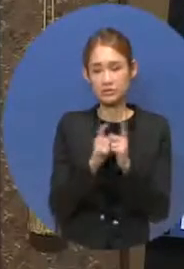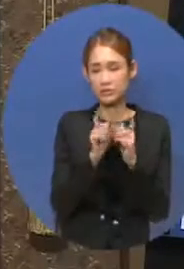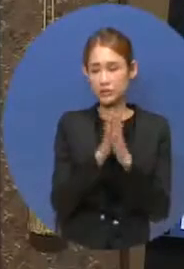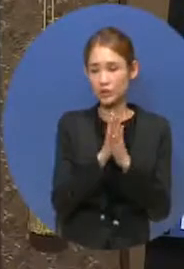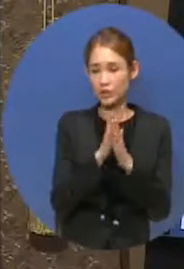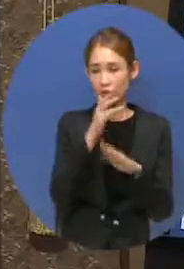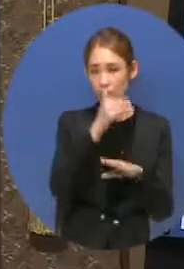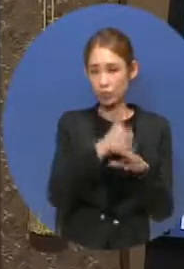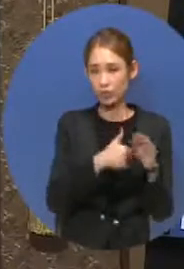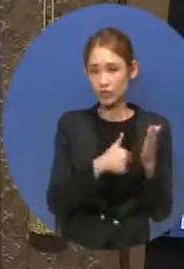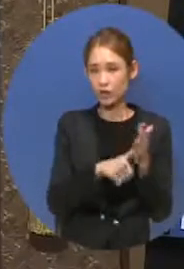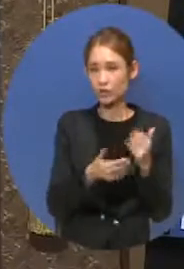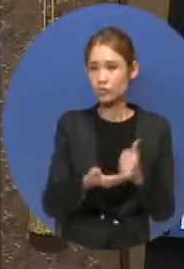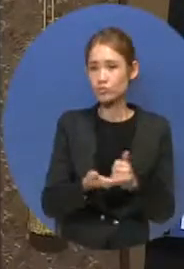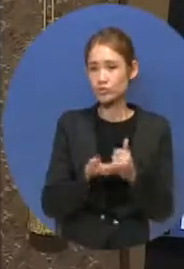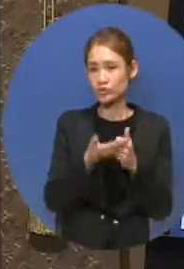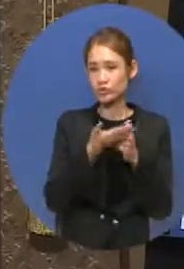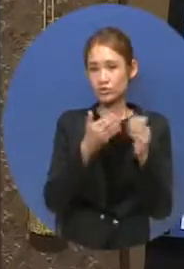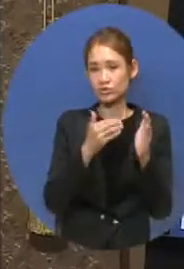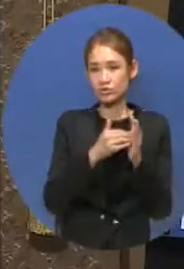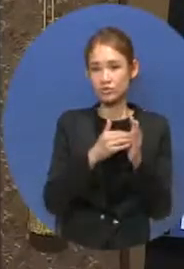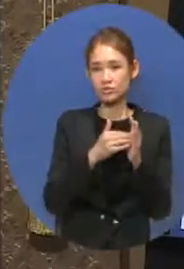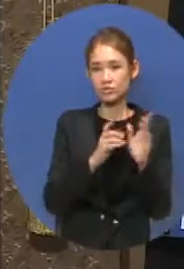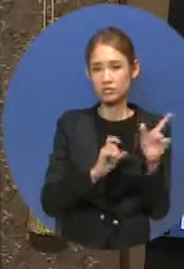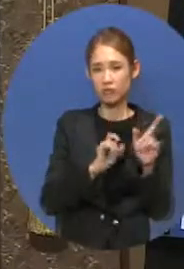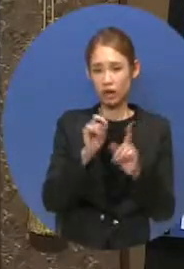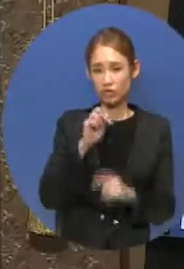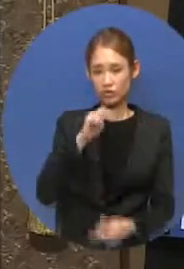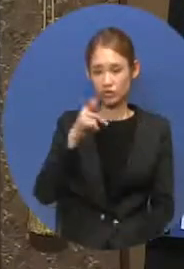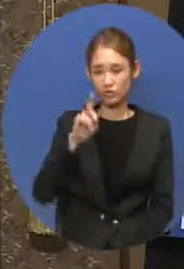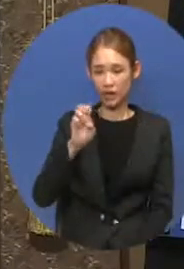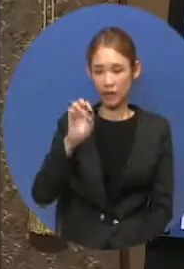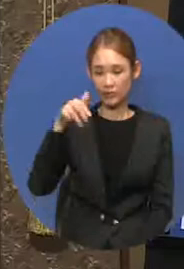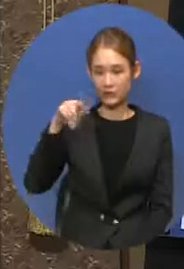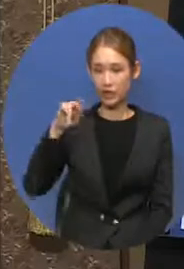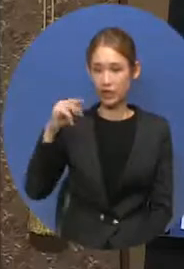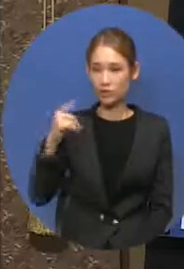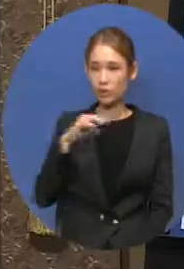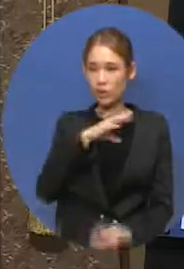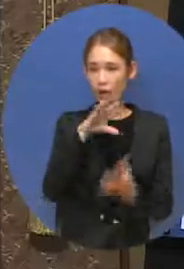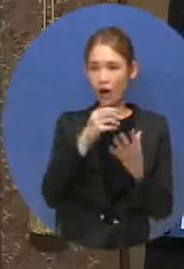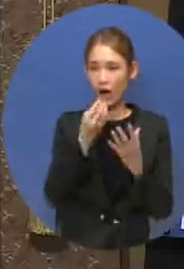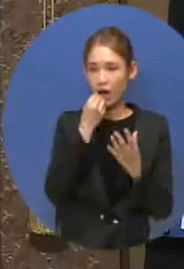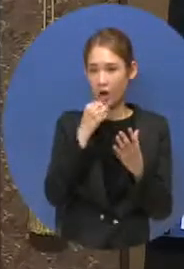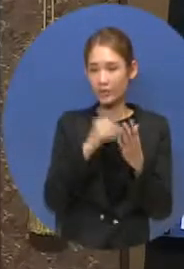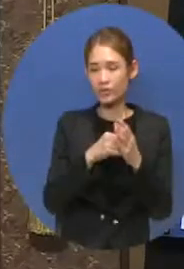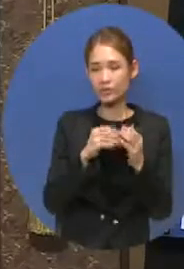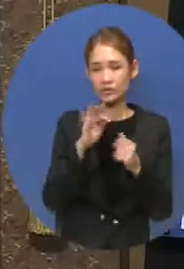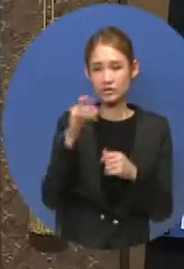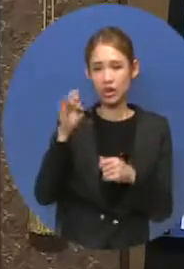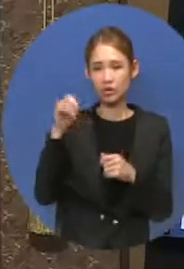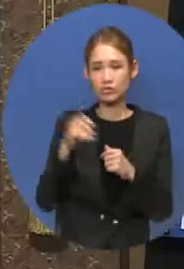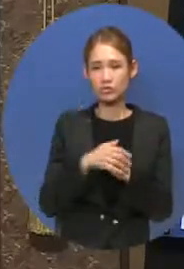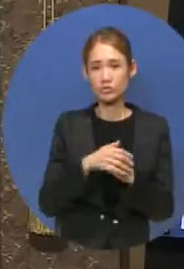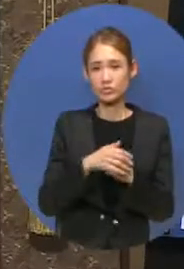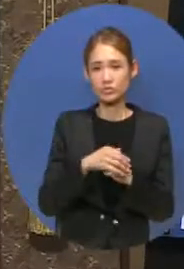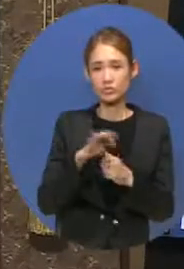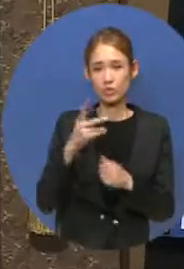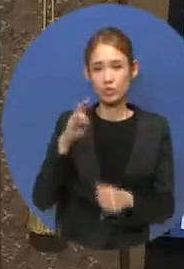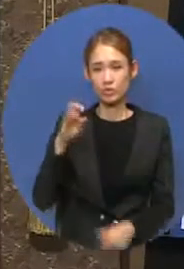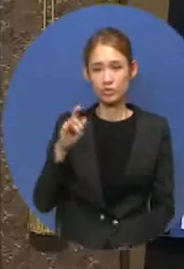기르시는데요. 어떤 농작물이 있나요? 대부분 쌈채소는 거의 다 하세요. 대부분 저희 분들이 네. 상추, 뭐 고추,